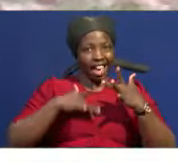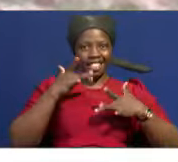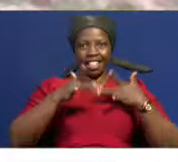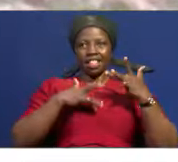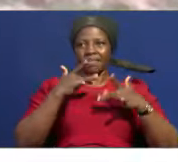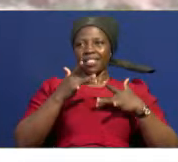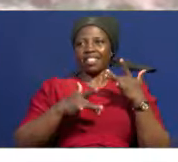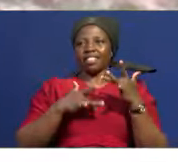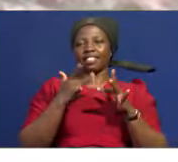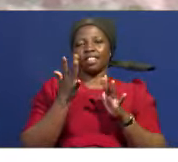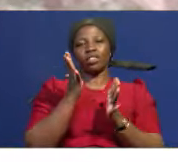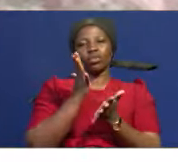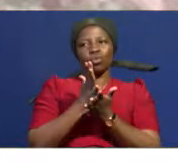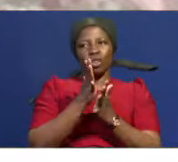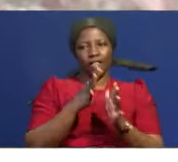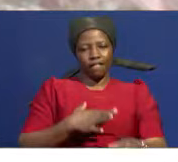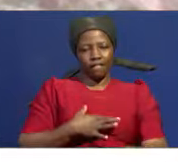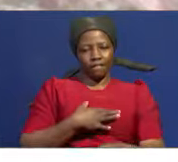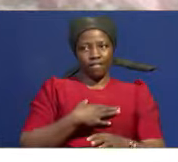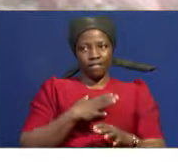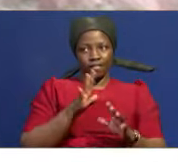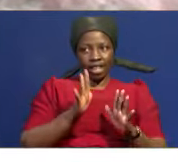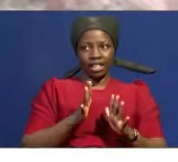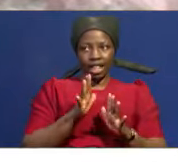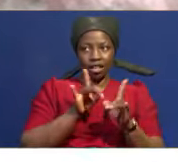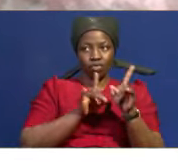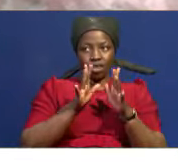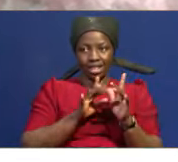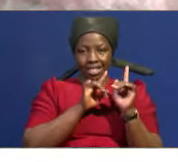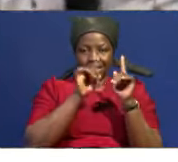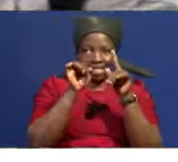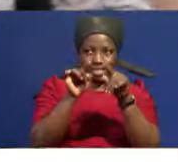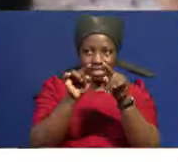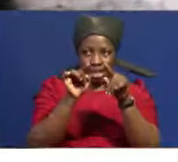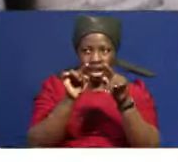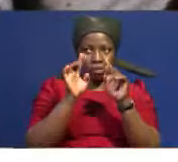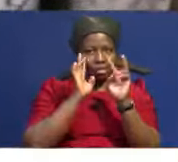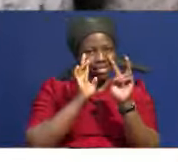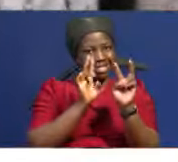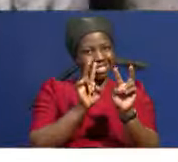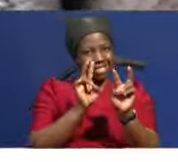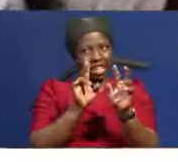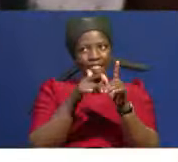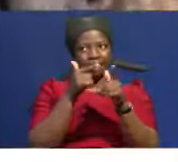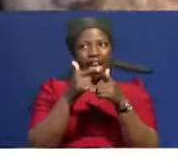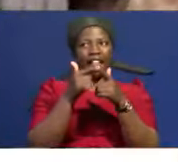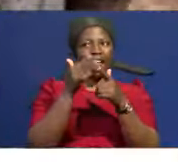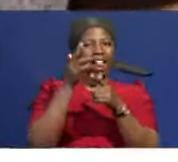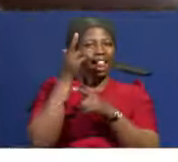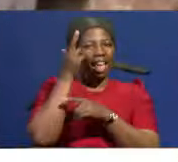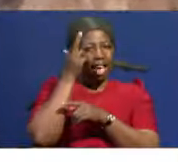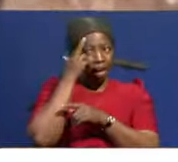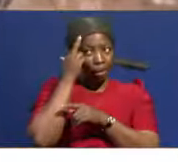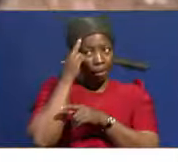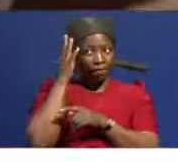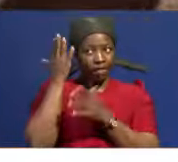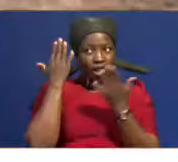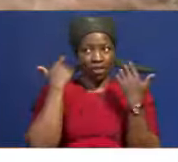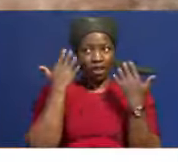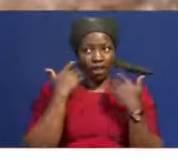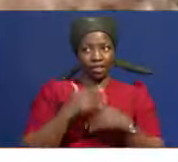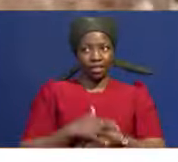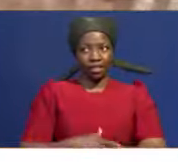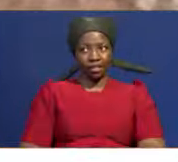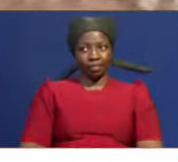vinjia vyenye mawe kwa safari ambayo itasalia kwenye kumbukumbu. Jambo bwana, habari